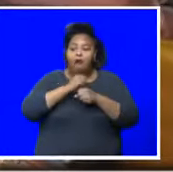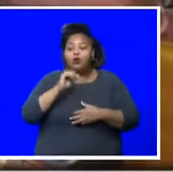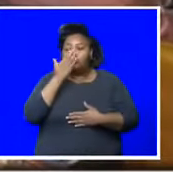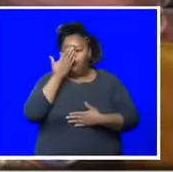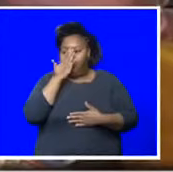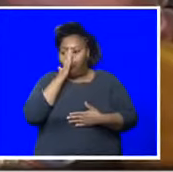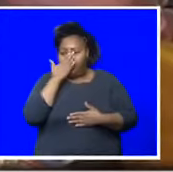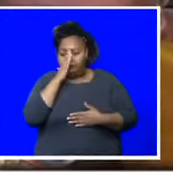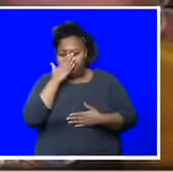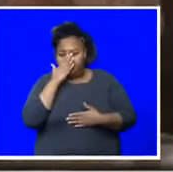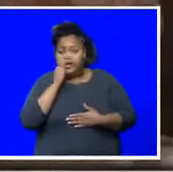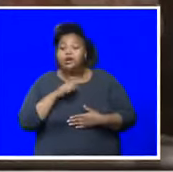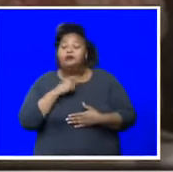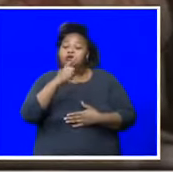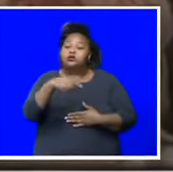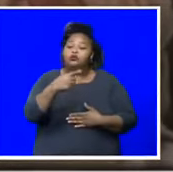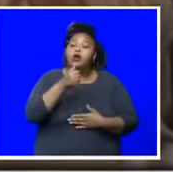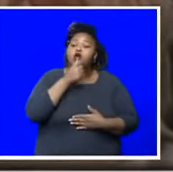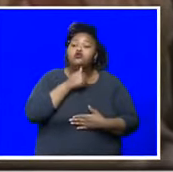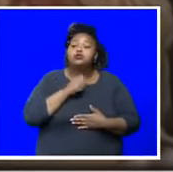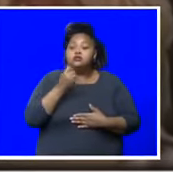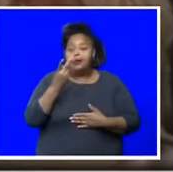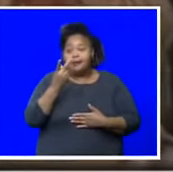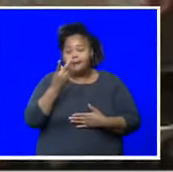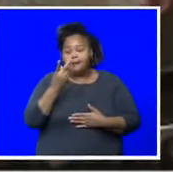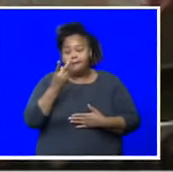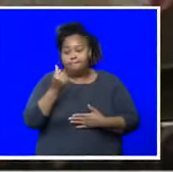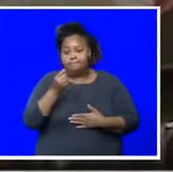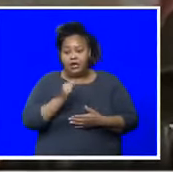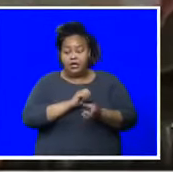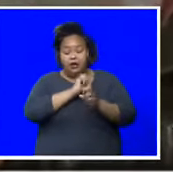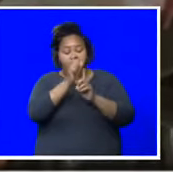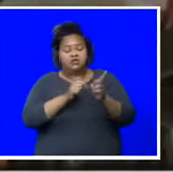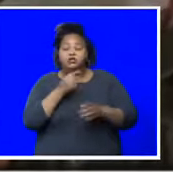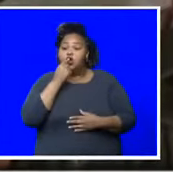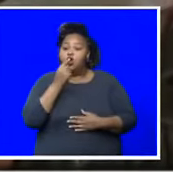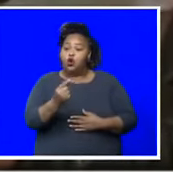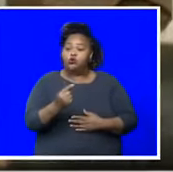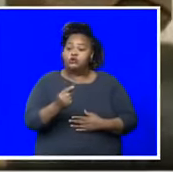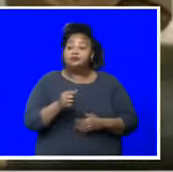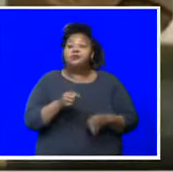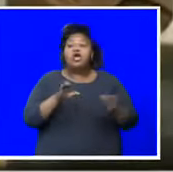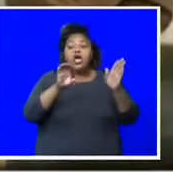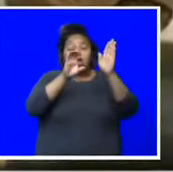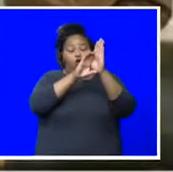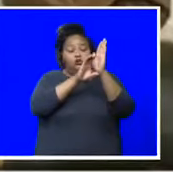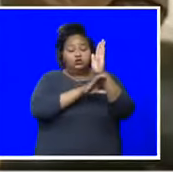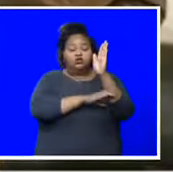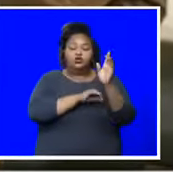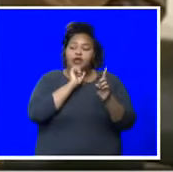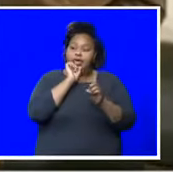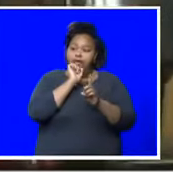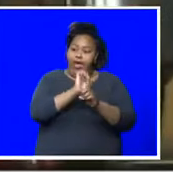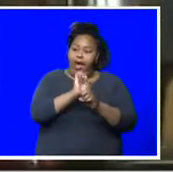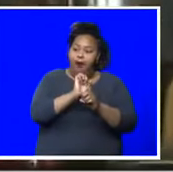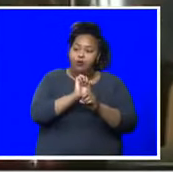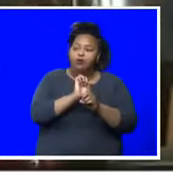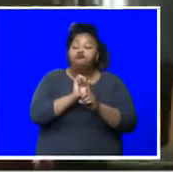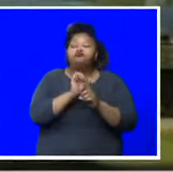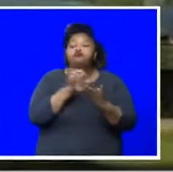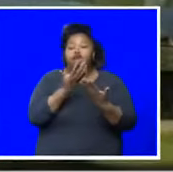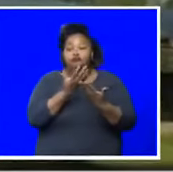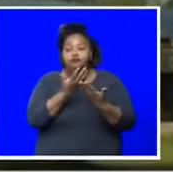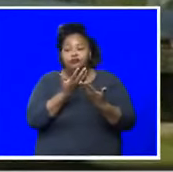kutemfundo ebandleni lekulwa nebucala menzithela uthi bali bandla bagunyatwa ngumthetho sisekelo wabo kufundzisa ngetento